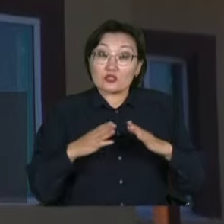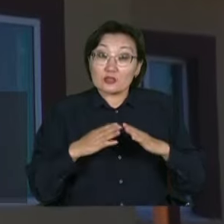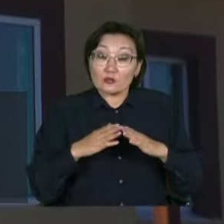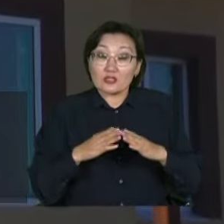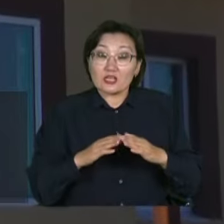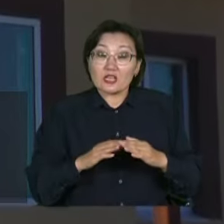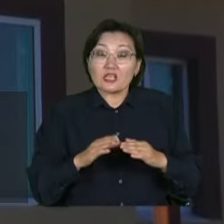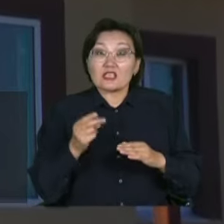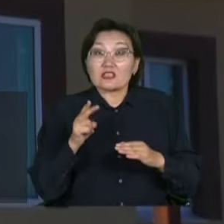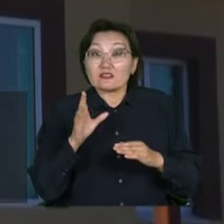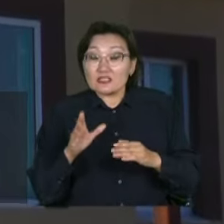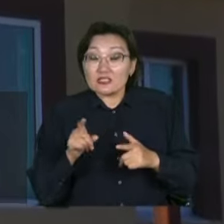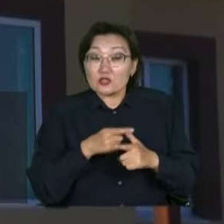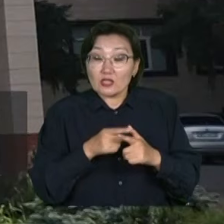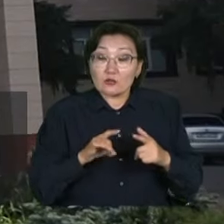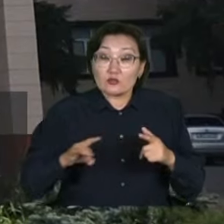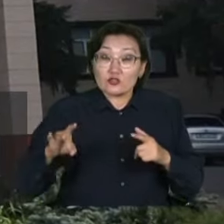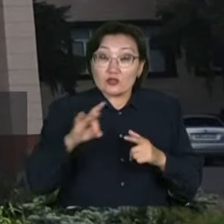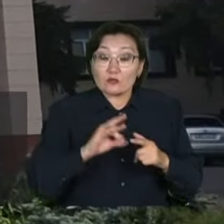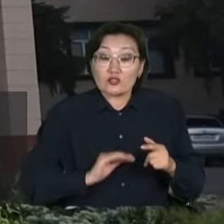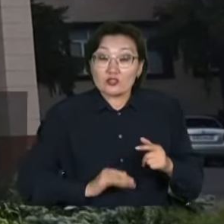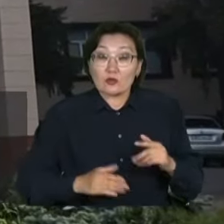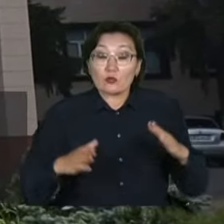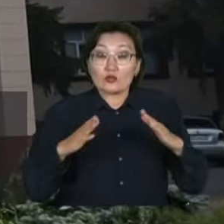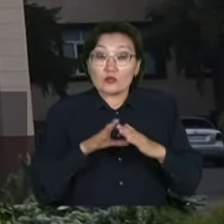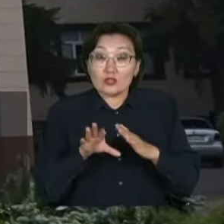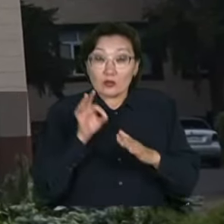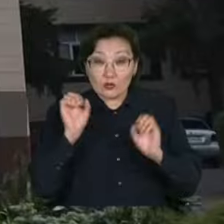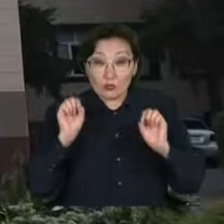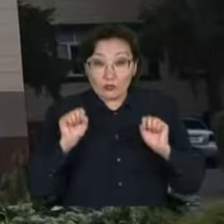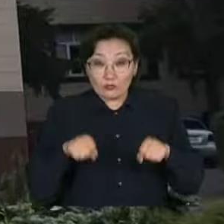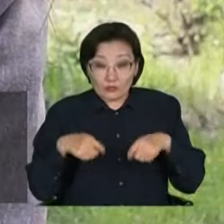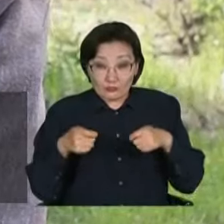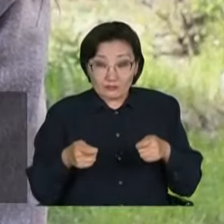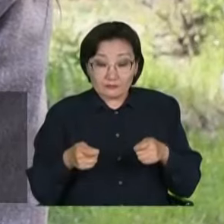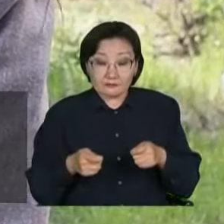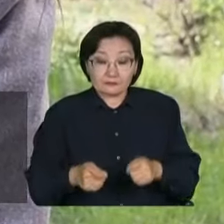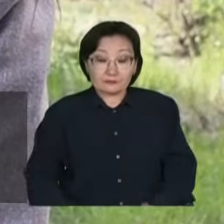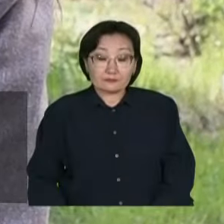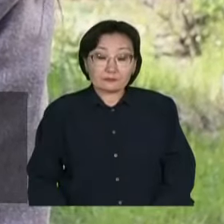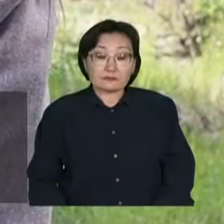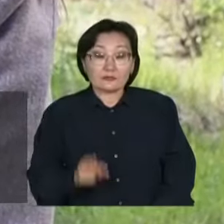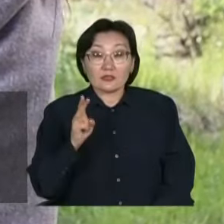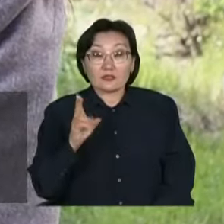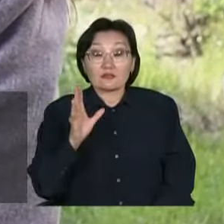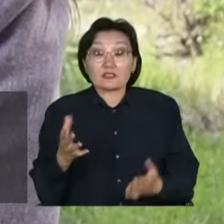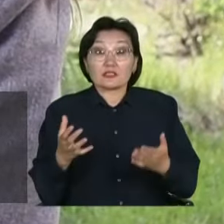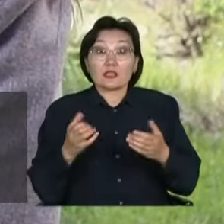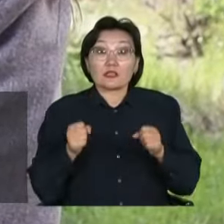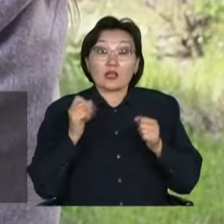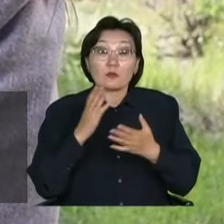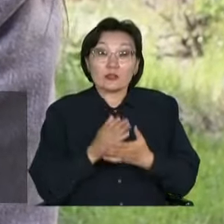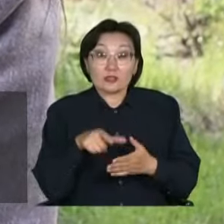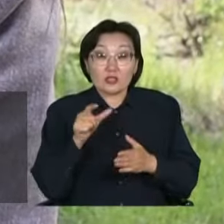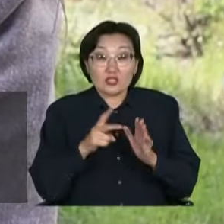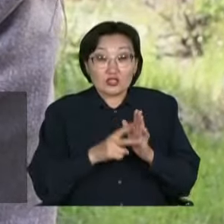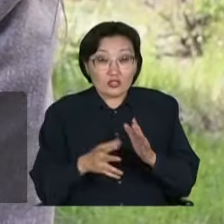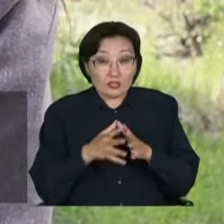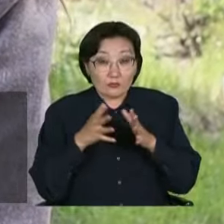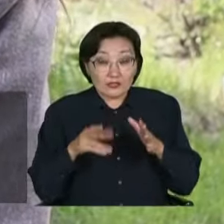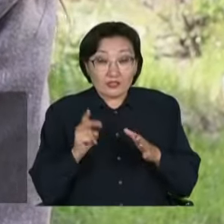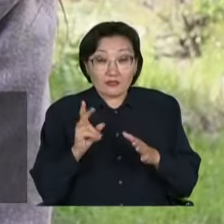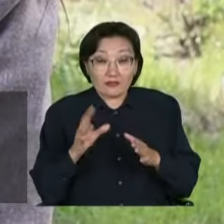жеке пәтер, немесе ықшам аудандағы жер үйдің бірін таңдауға мүмкіндік беріледі. Квартираларда алып атқан адамдар бар. Бүгінгі таңда 70 астам